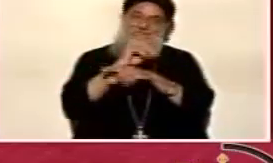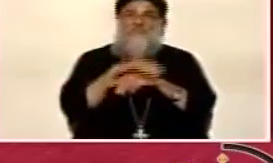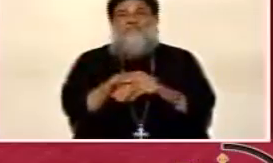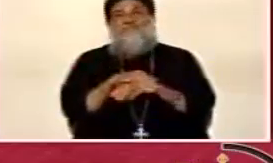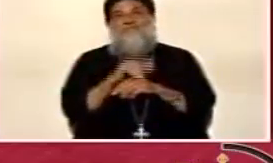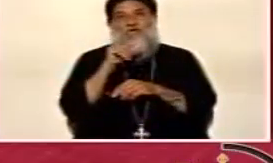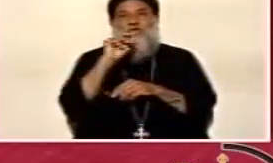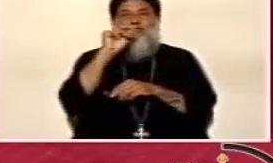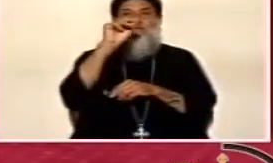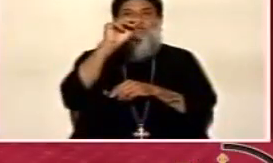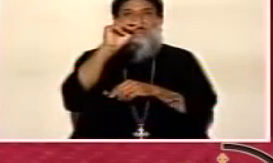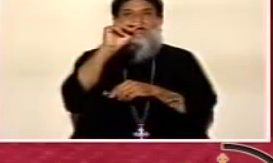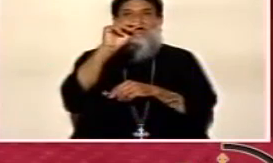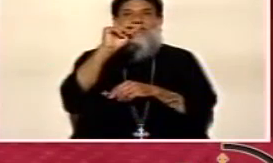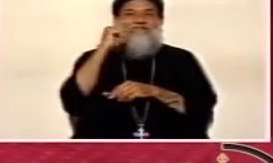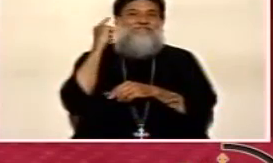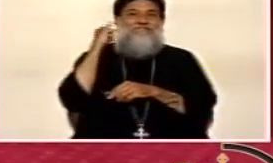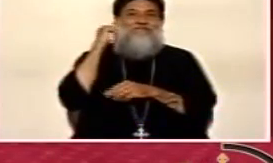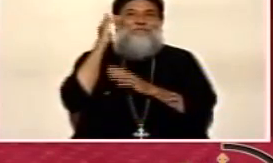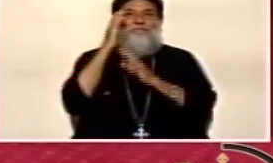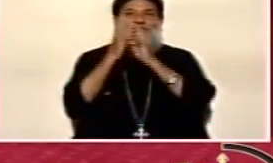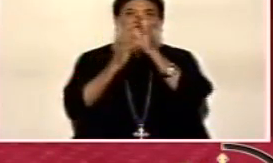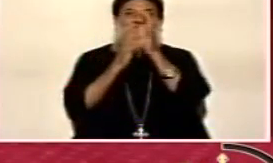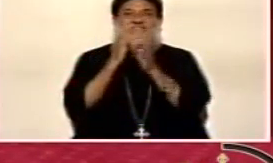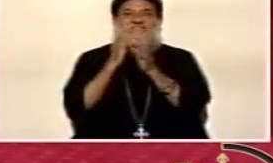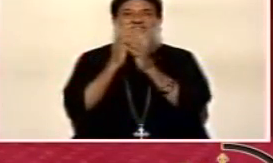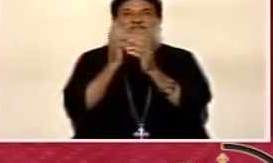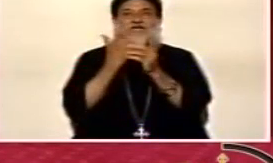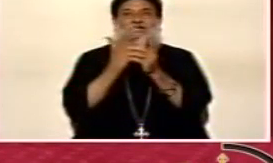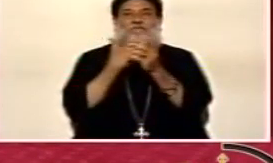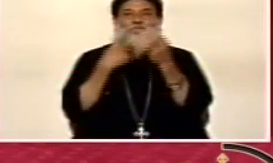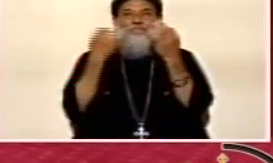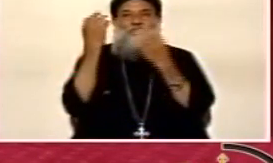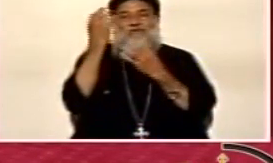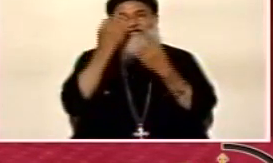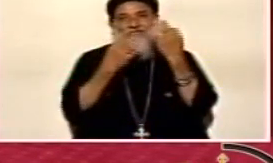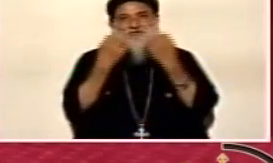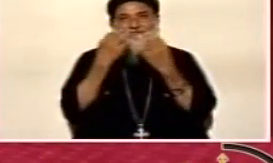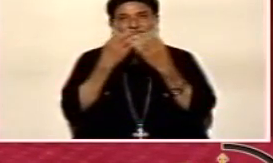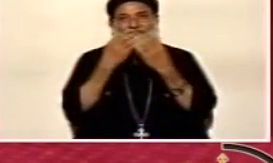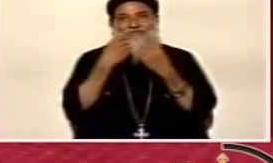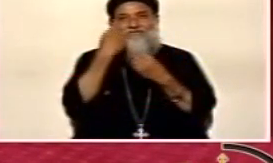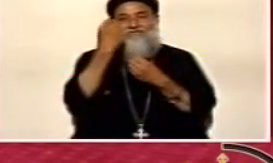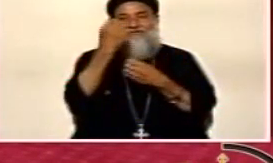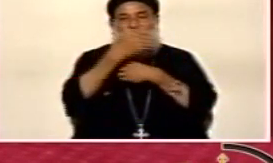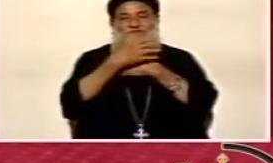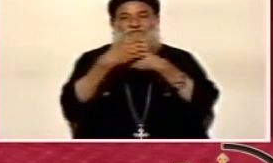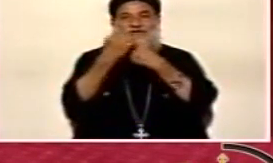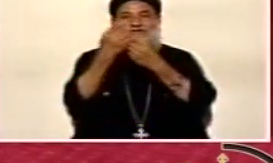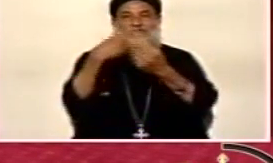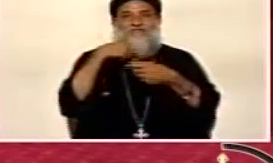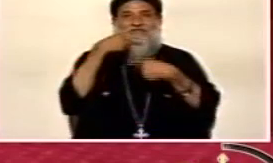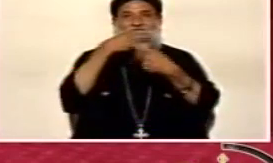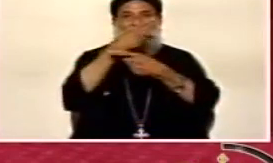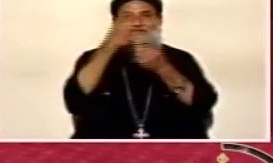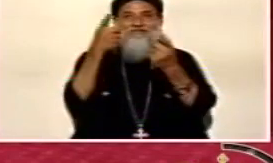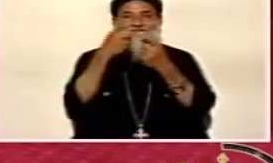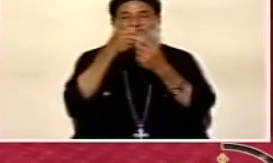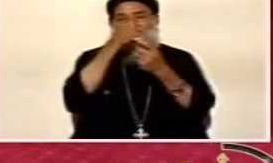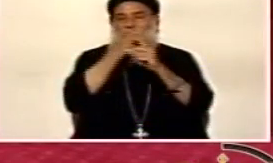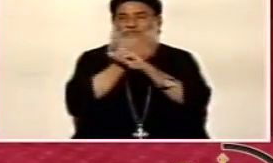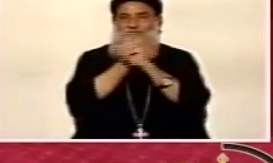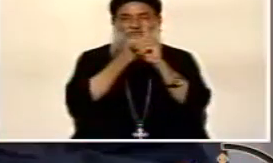لكني أقول لكم أيها السامعون، أحبوا أعداءكم، أحسنوا إلى مبغضيكم،